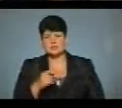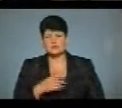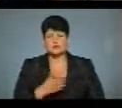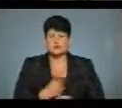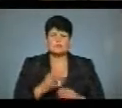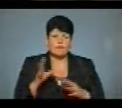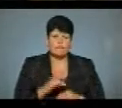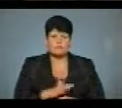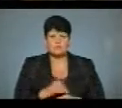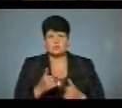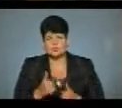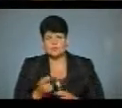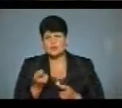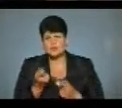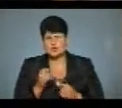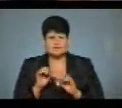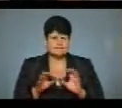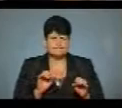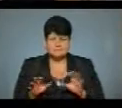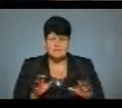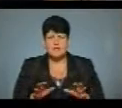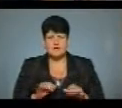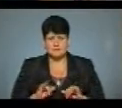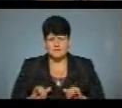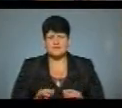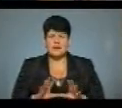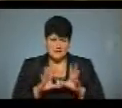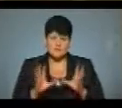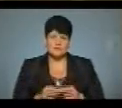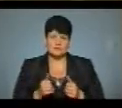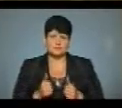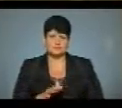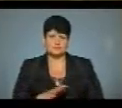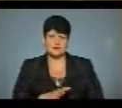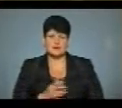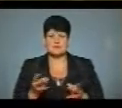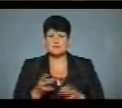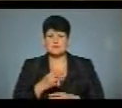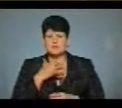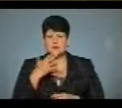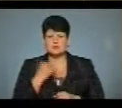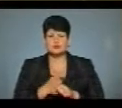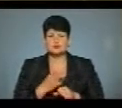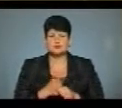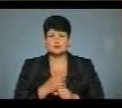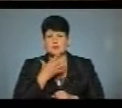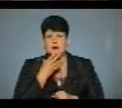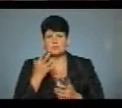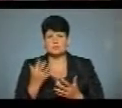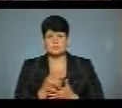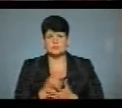Він трошки реквізит розкидав, але в загальному все пройшло дуже гарно. Треба дуже багато зробити, щоб гарно вийшла